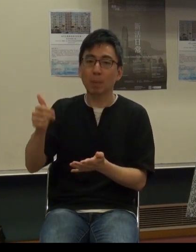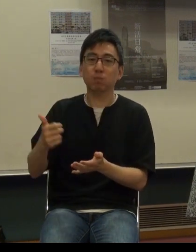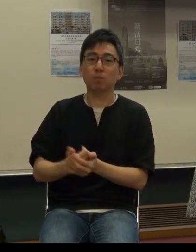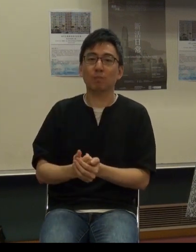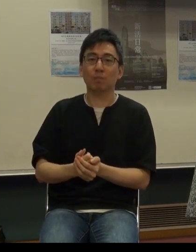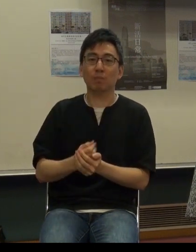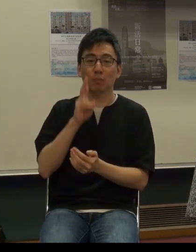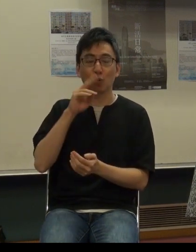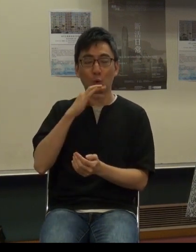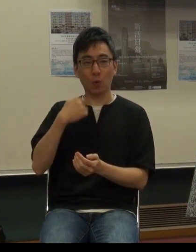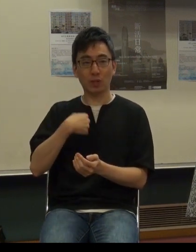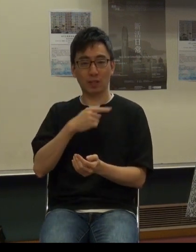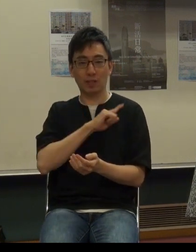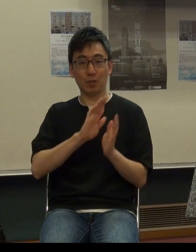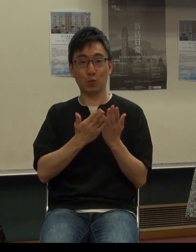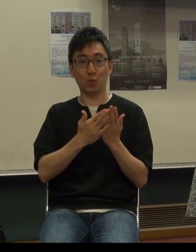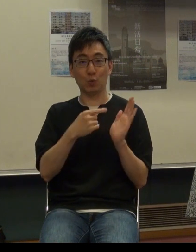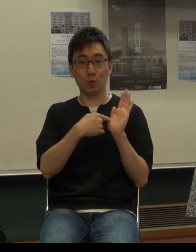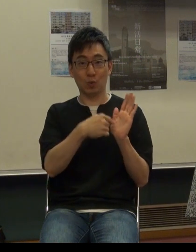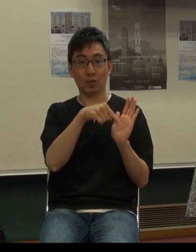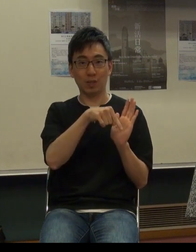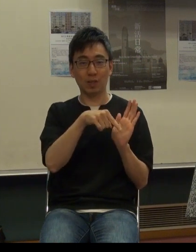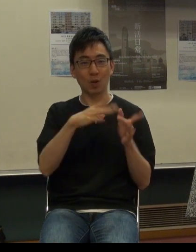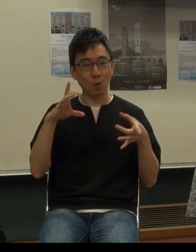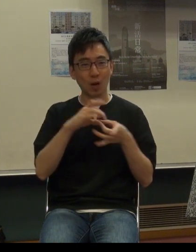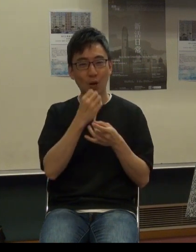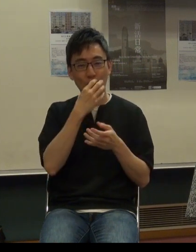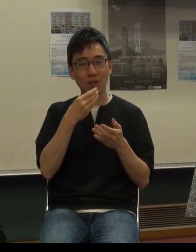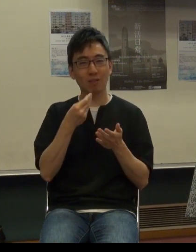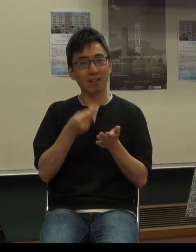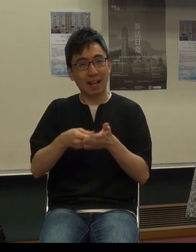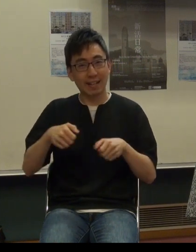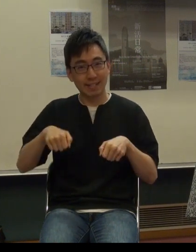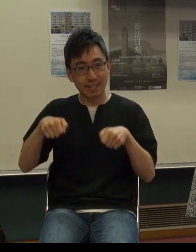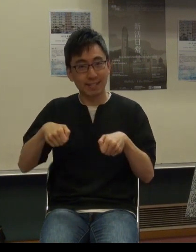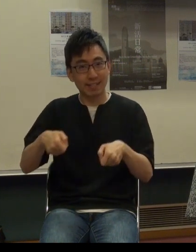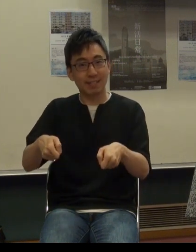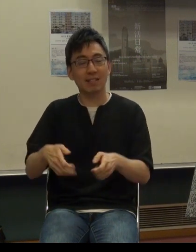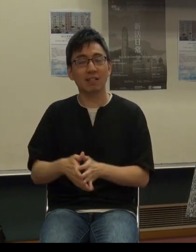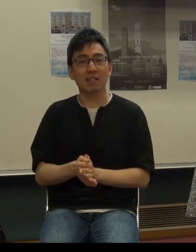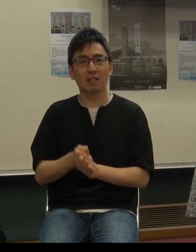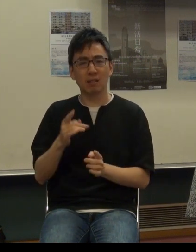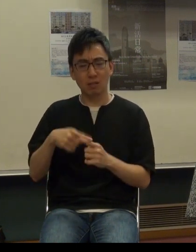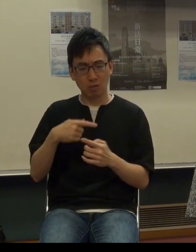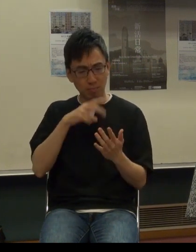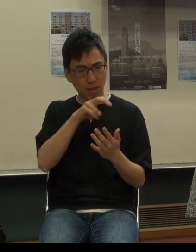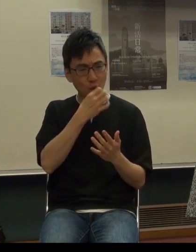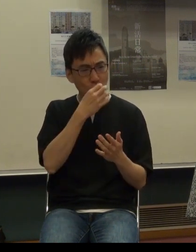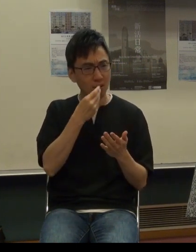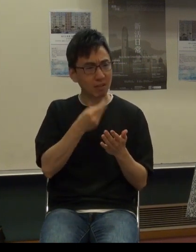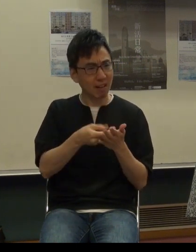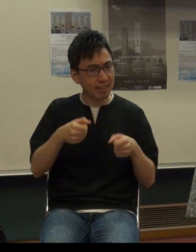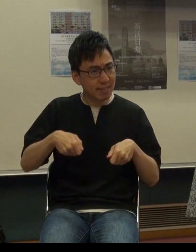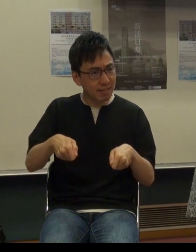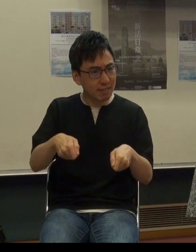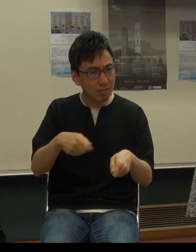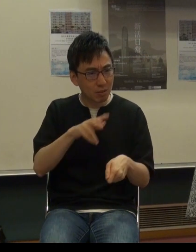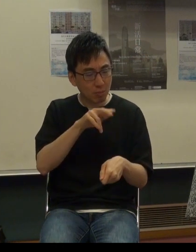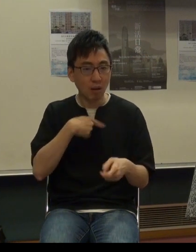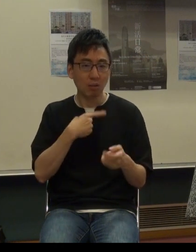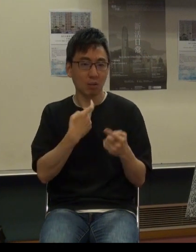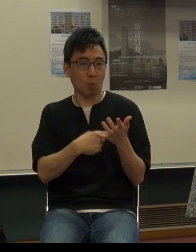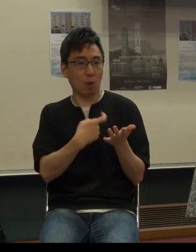即係我自己出咗呢本書講街市啦。咁而我當咁樣去睇個街市嘅發展嘅時候咧，我就會見到灣仔街市其實